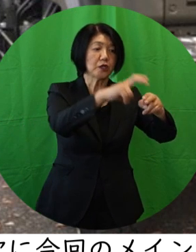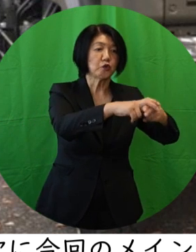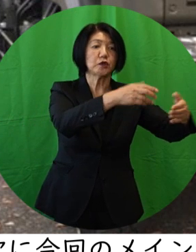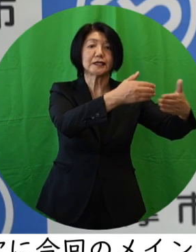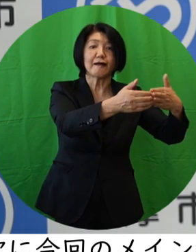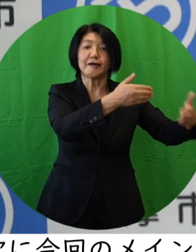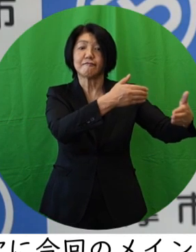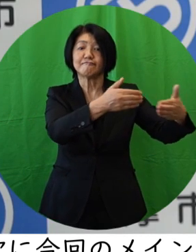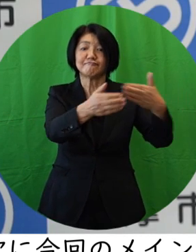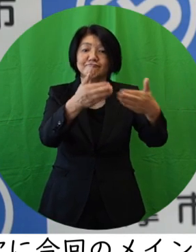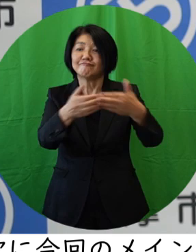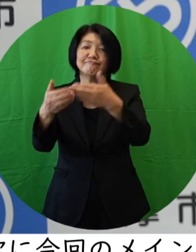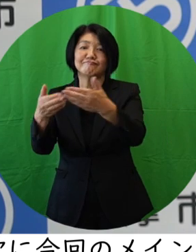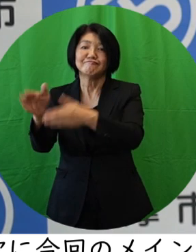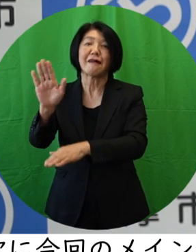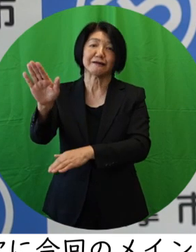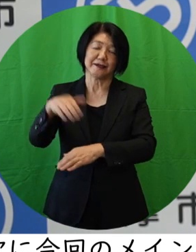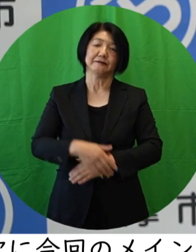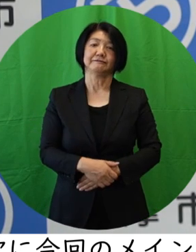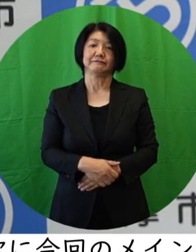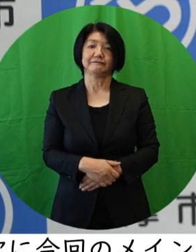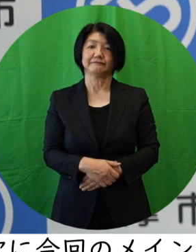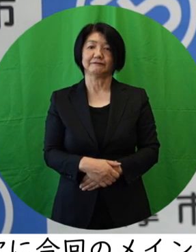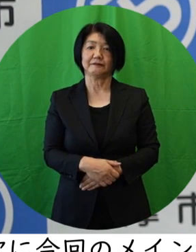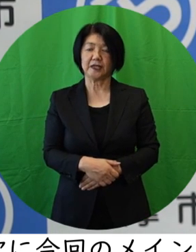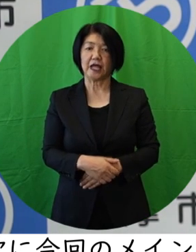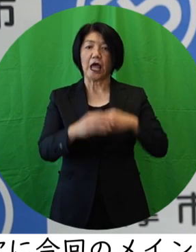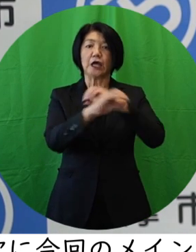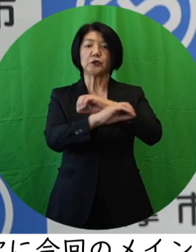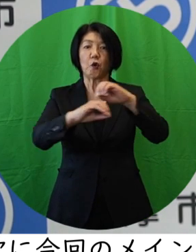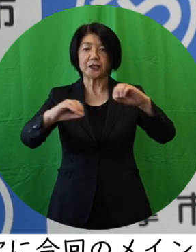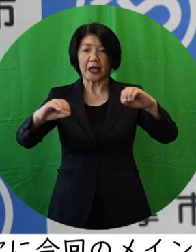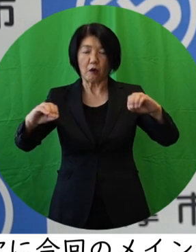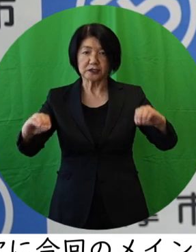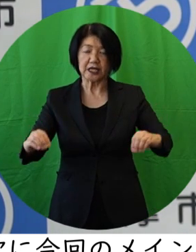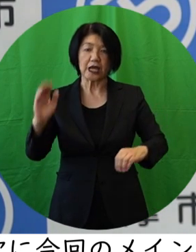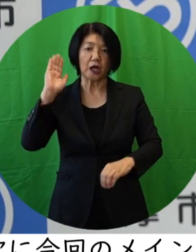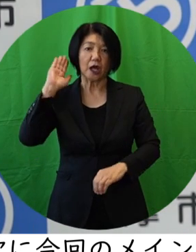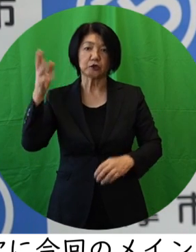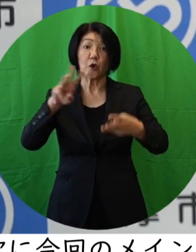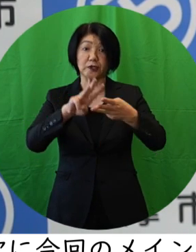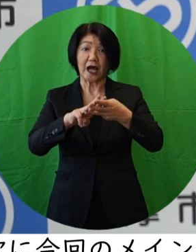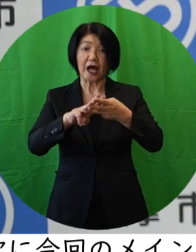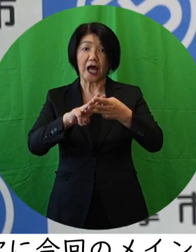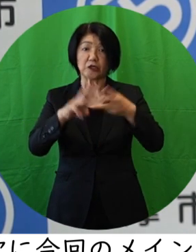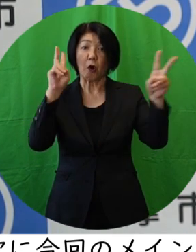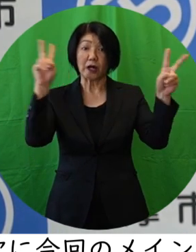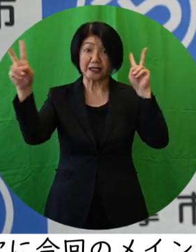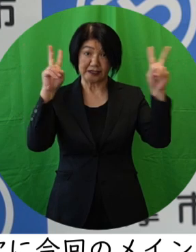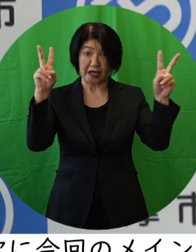いただきましたまた協定をかわしているトヨタモビリティ